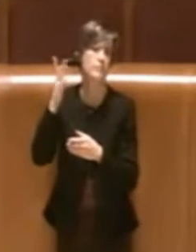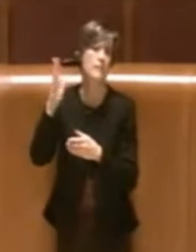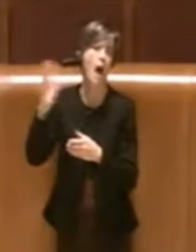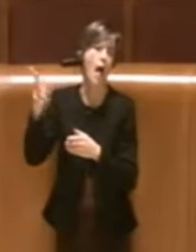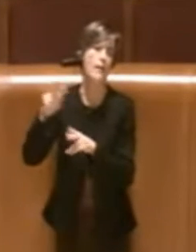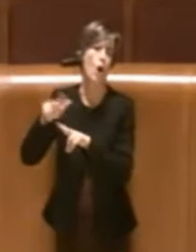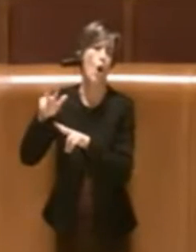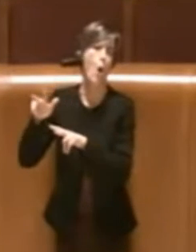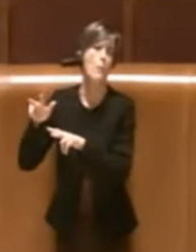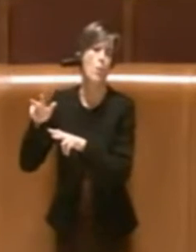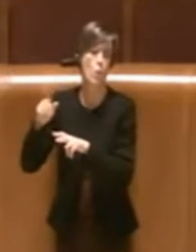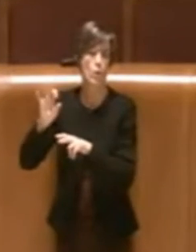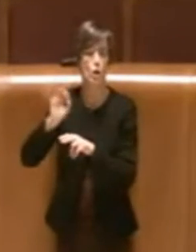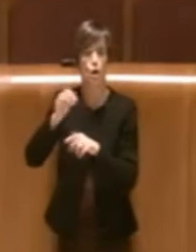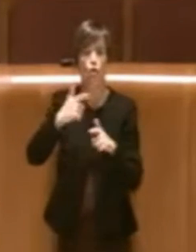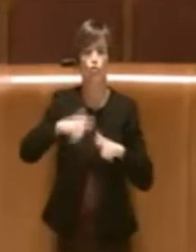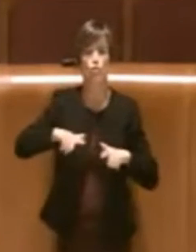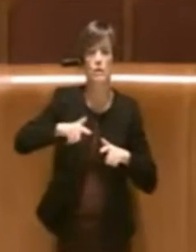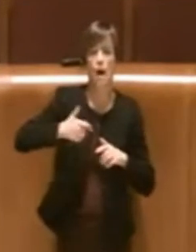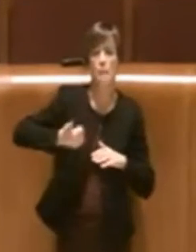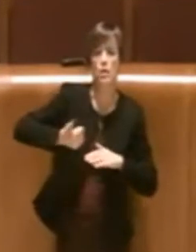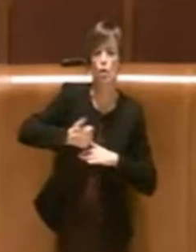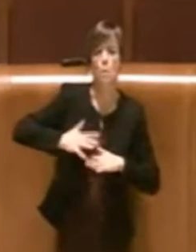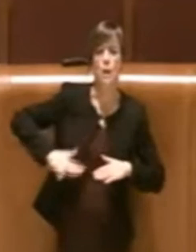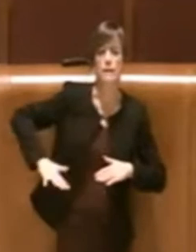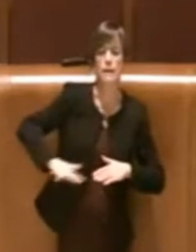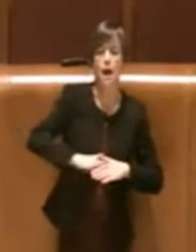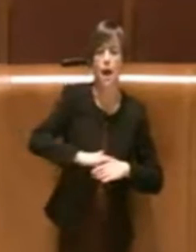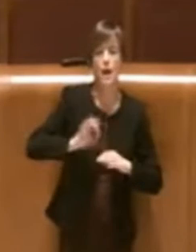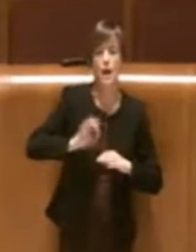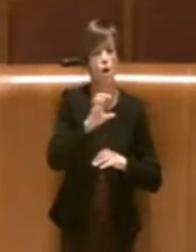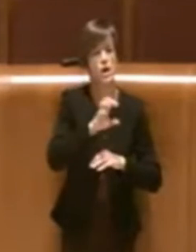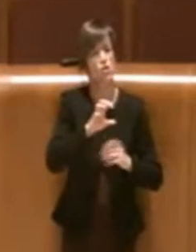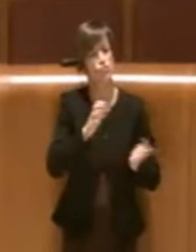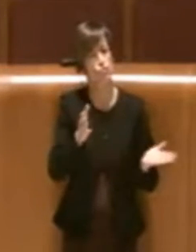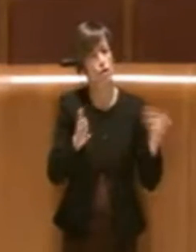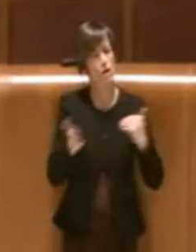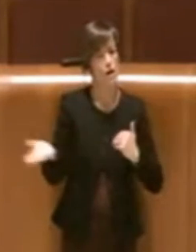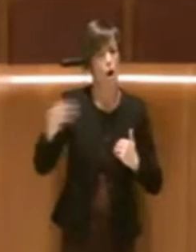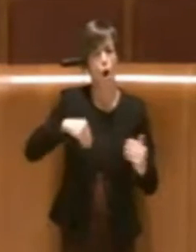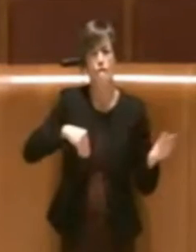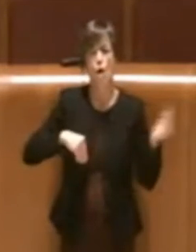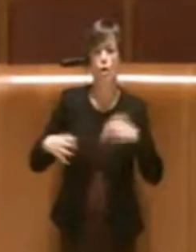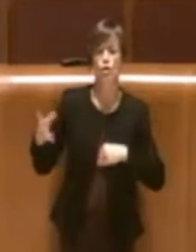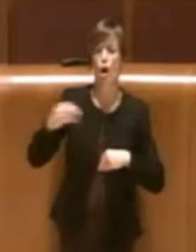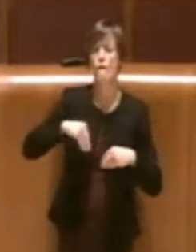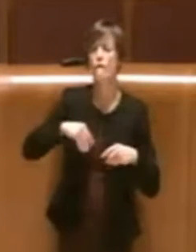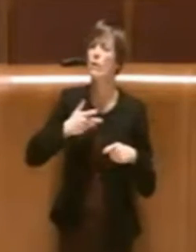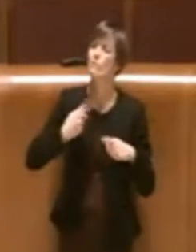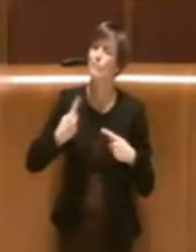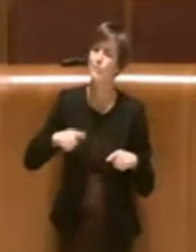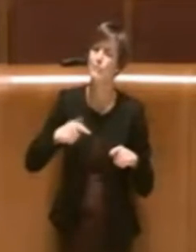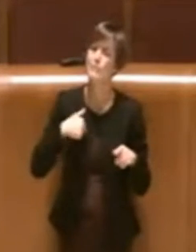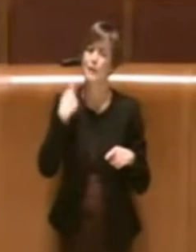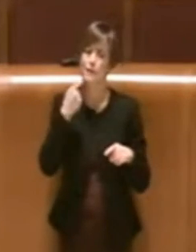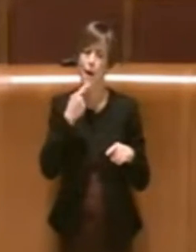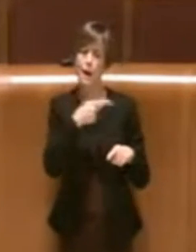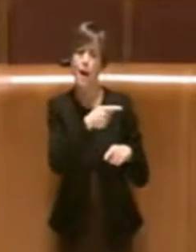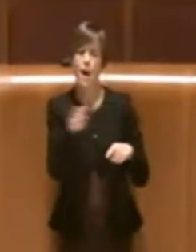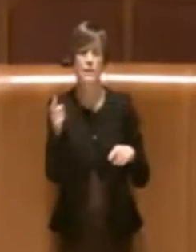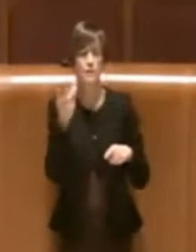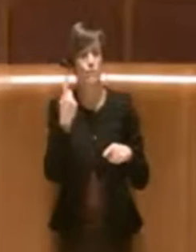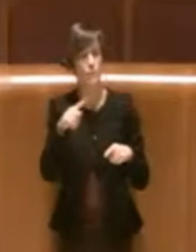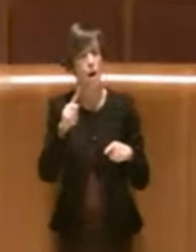città metropolitana, la regione, che abbiano interesse a valorizzare il loro patrimonio e quindi